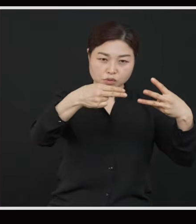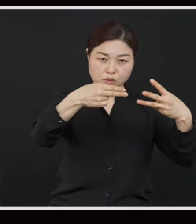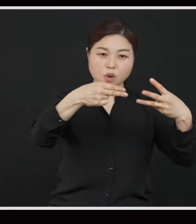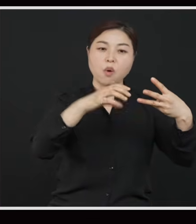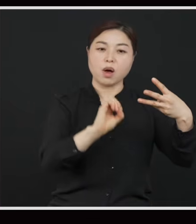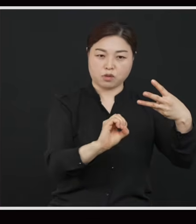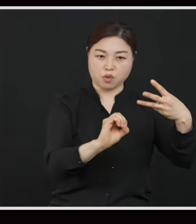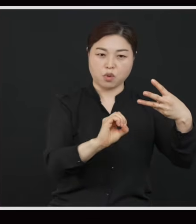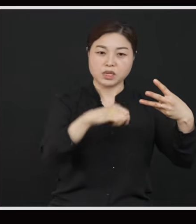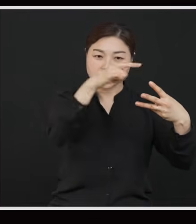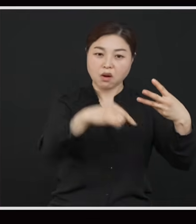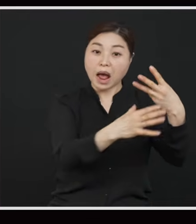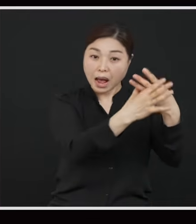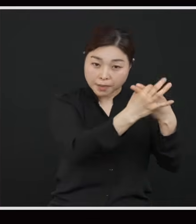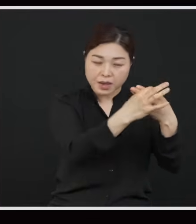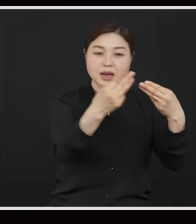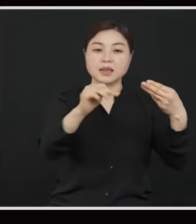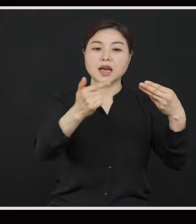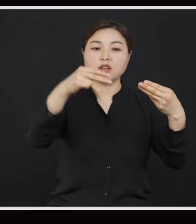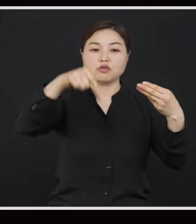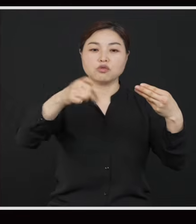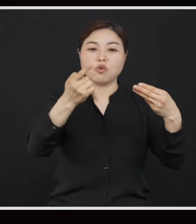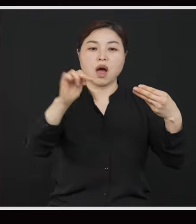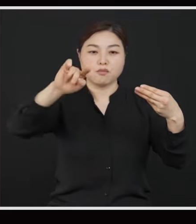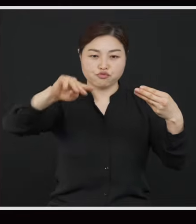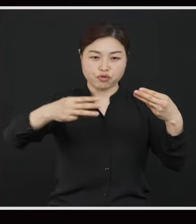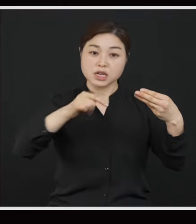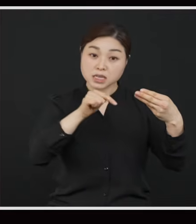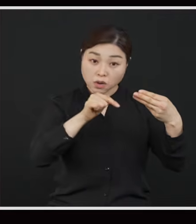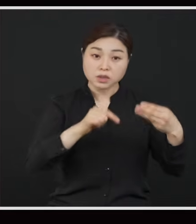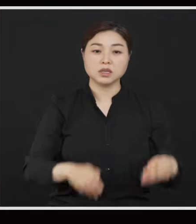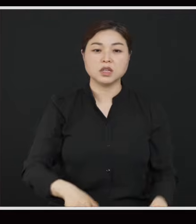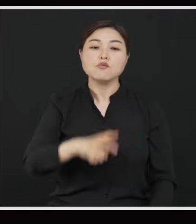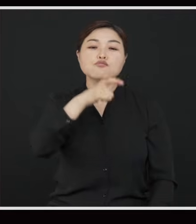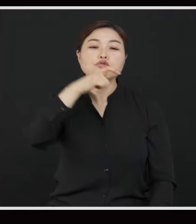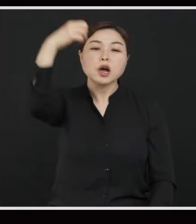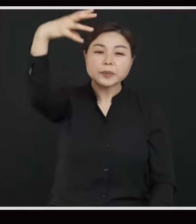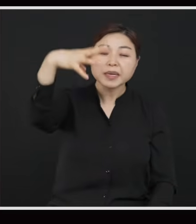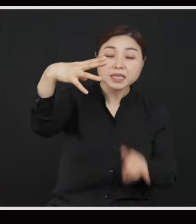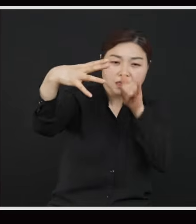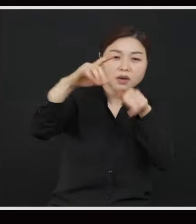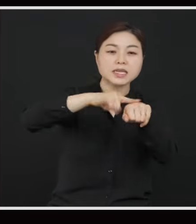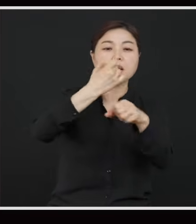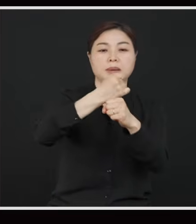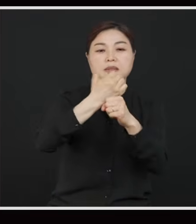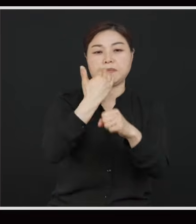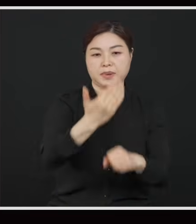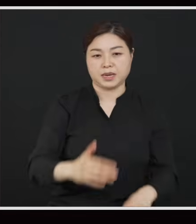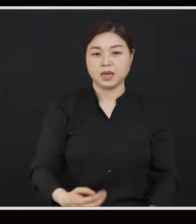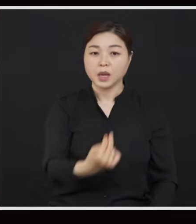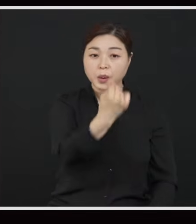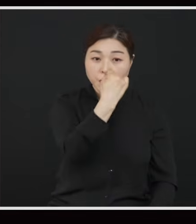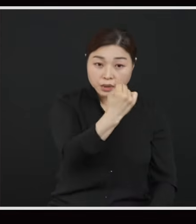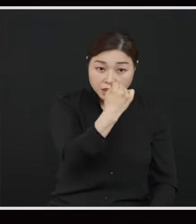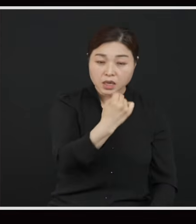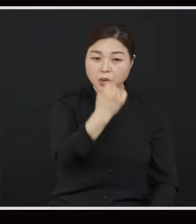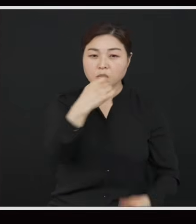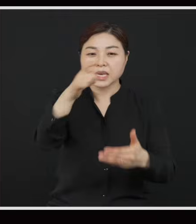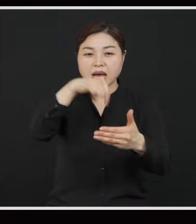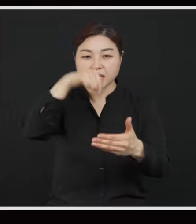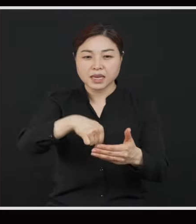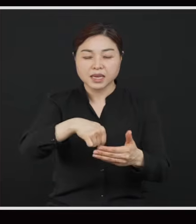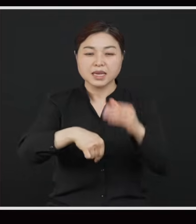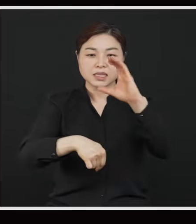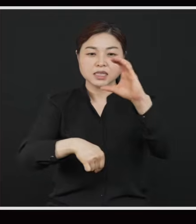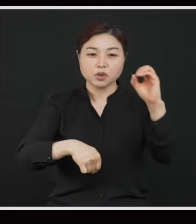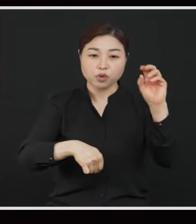우리가 탄수화물이라고 하는데, 이거는 물하고 햇빛만 있으면 됩니다. 공기 중에